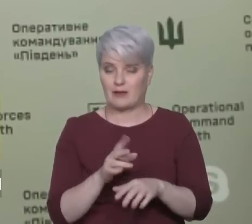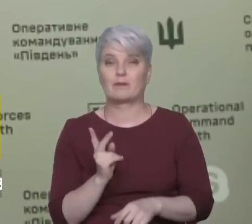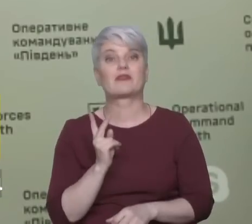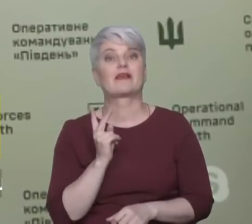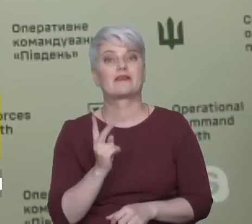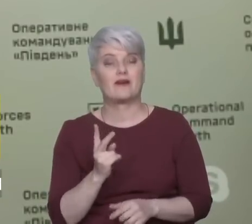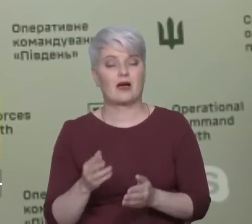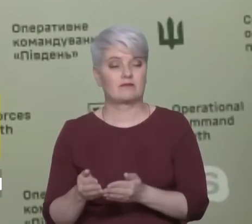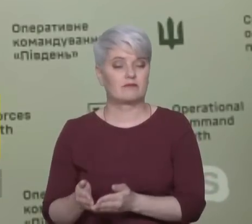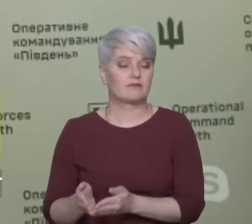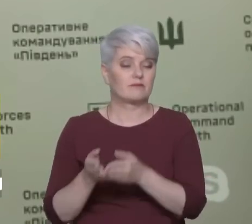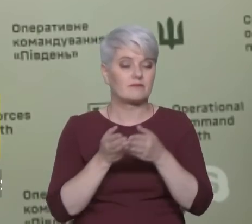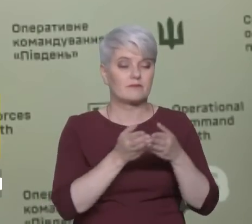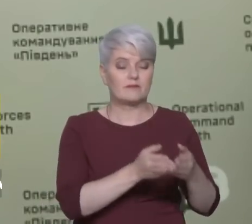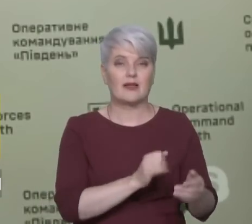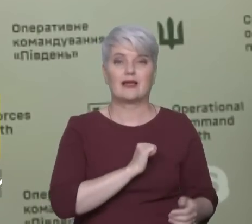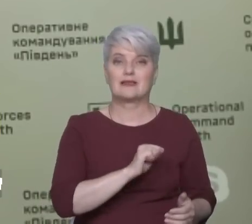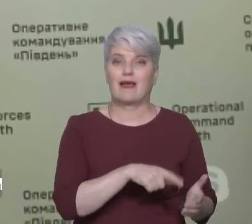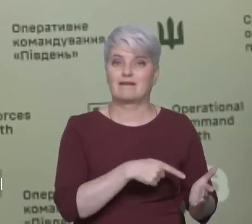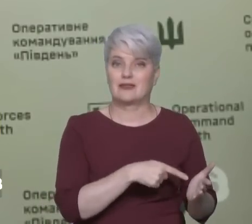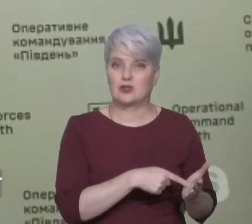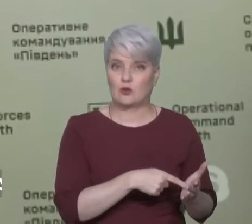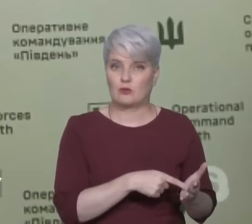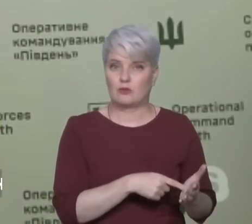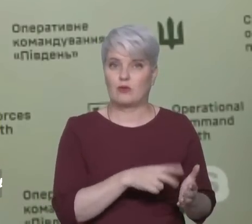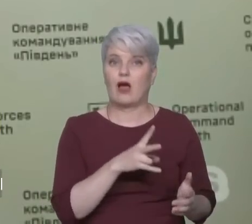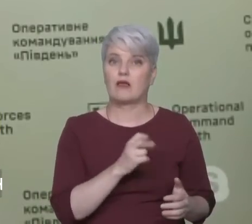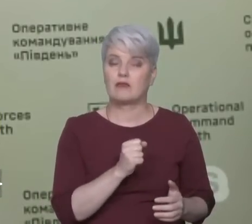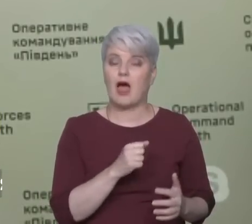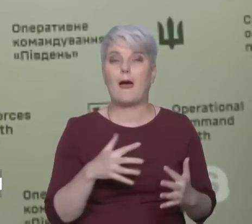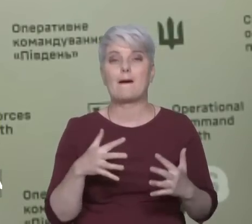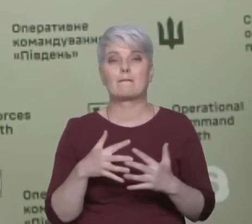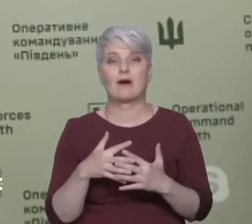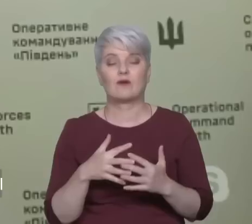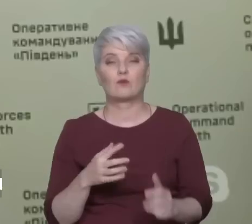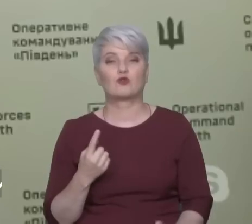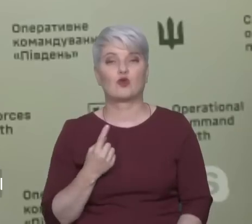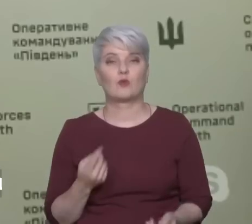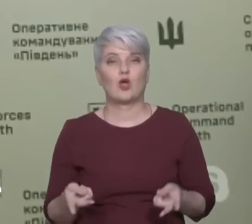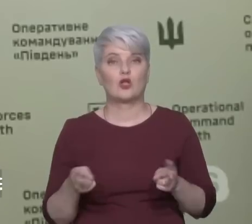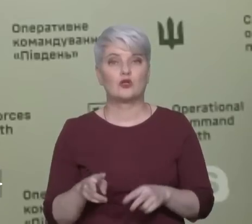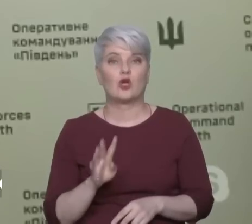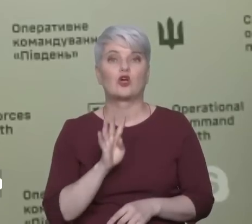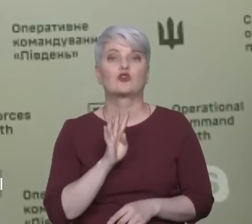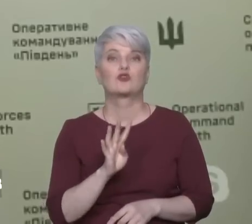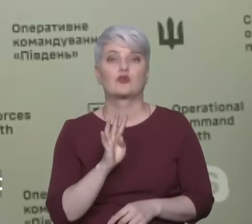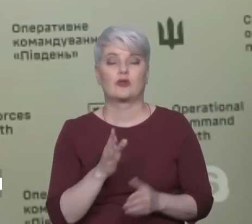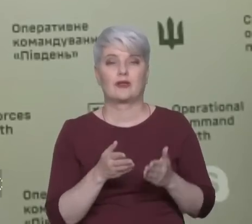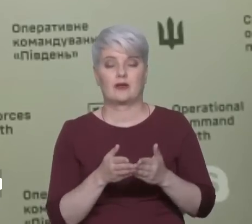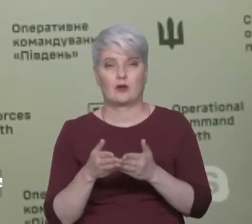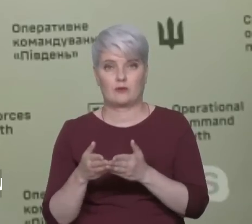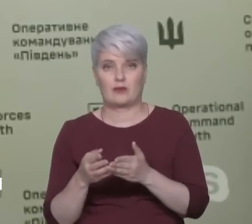2 заведено в Севастополь, але на бойовому чергуванні залишається 4 ракетоносії, 2 надводних,